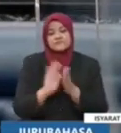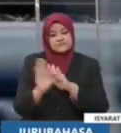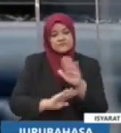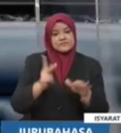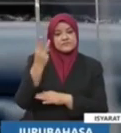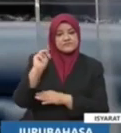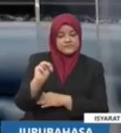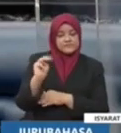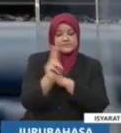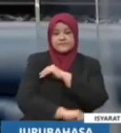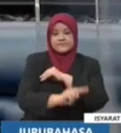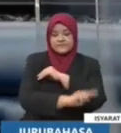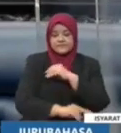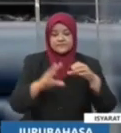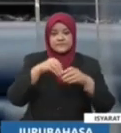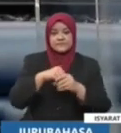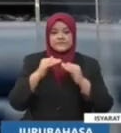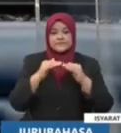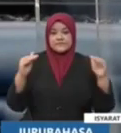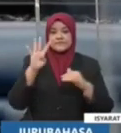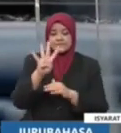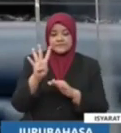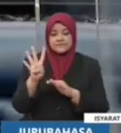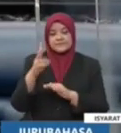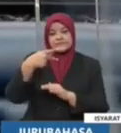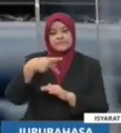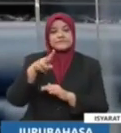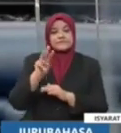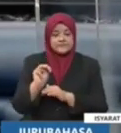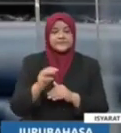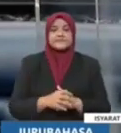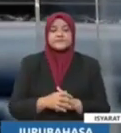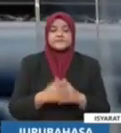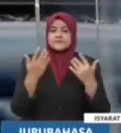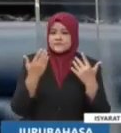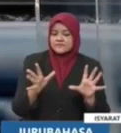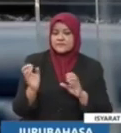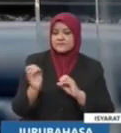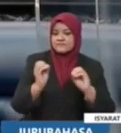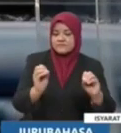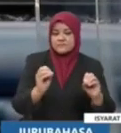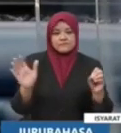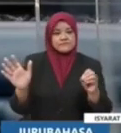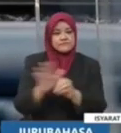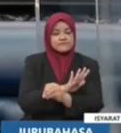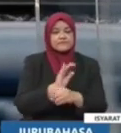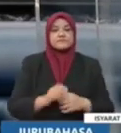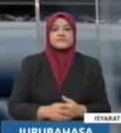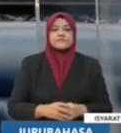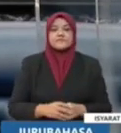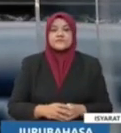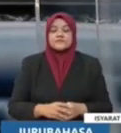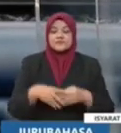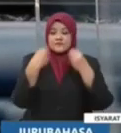GPM di negeri yang berada dalam fasa 14 pemilihan garep VPN telah beroperasi sepenuhnya